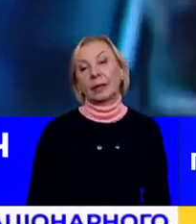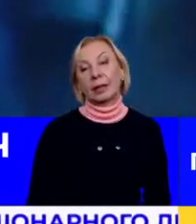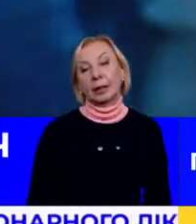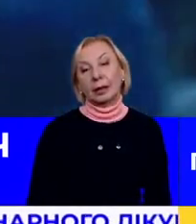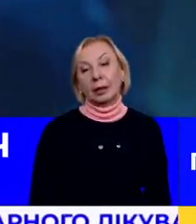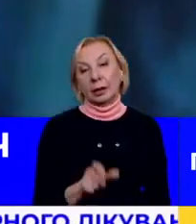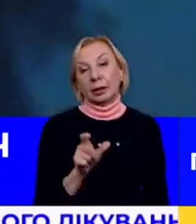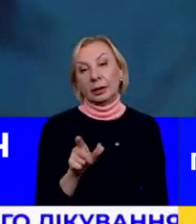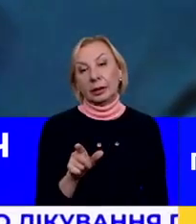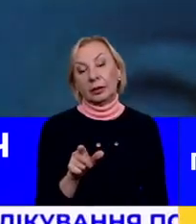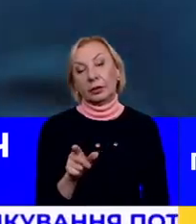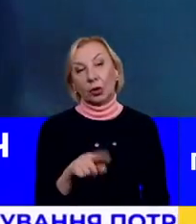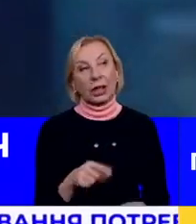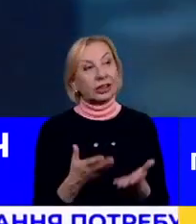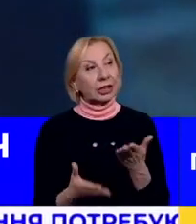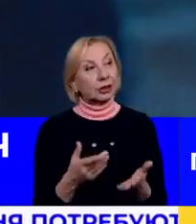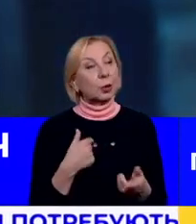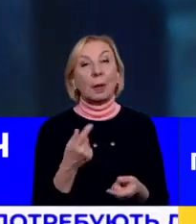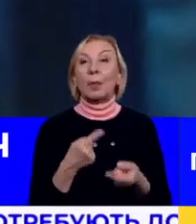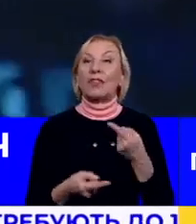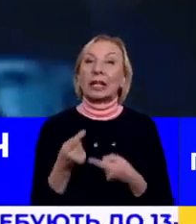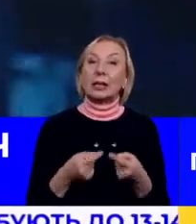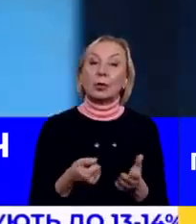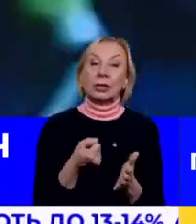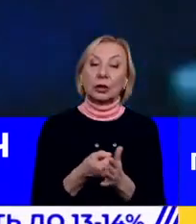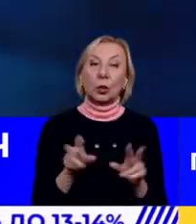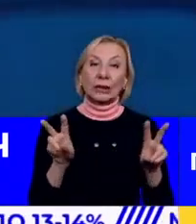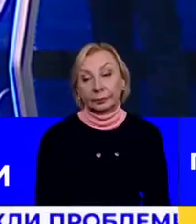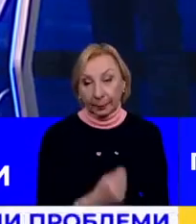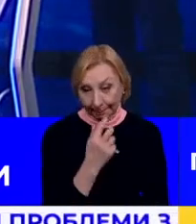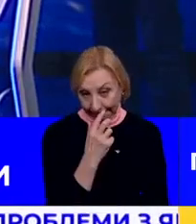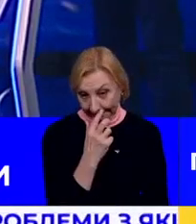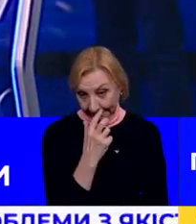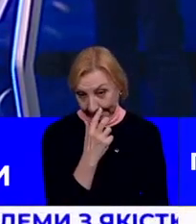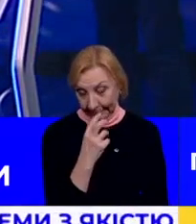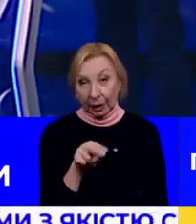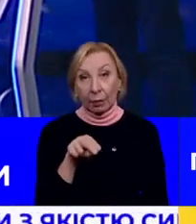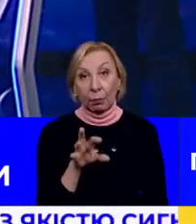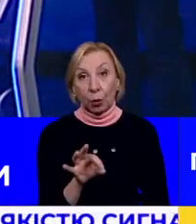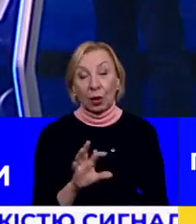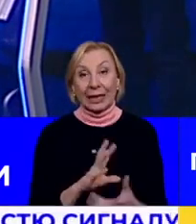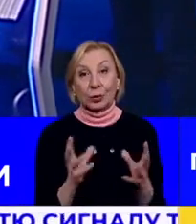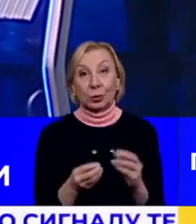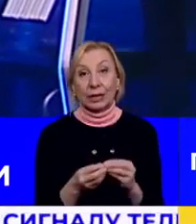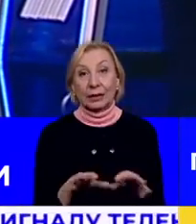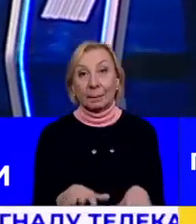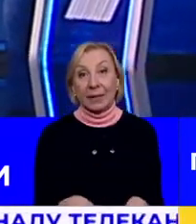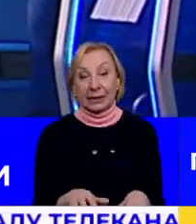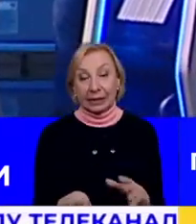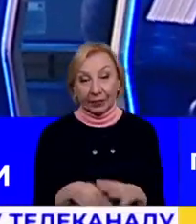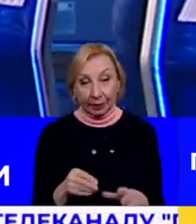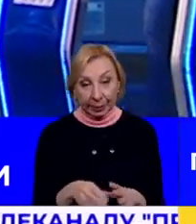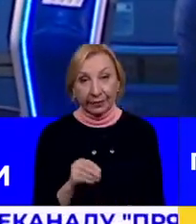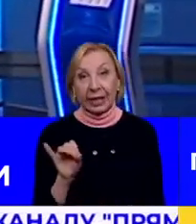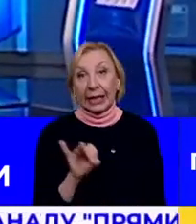вас запитатись. До речі, якщо повернемося до теми місцевих виборів. По результатам місцевих виборів і сразу же